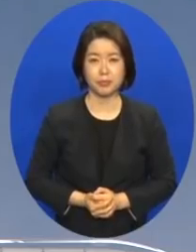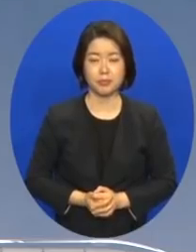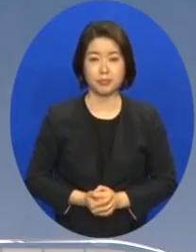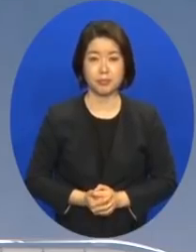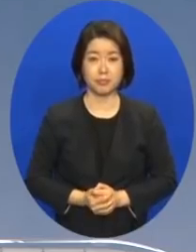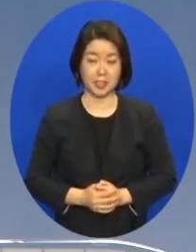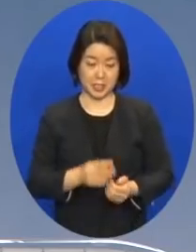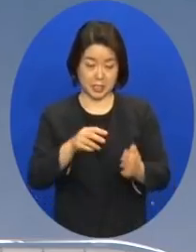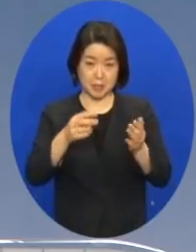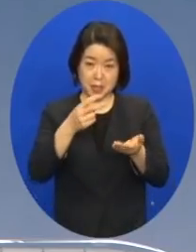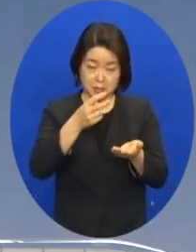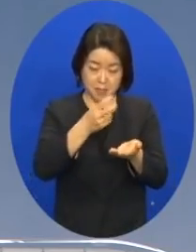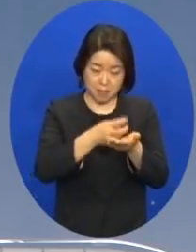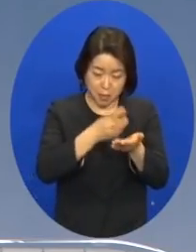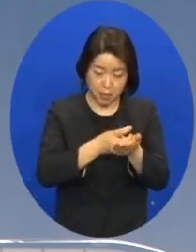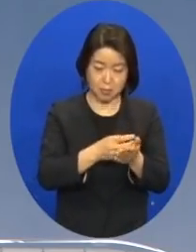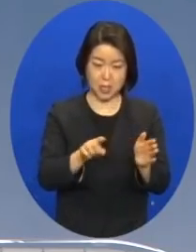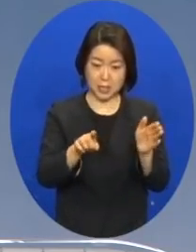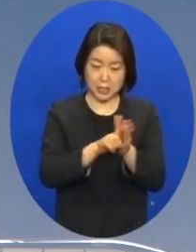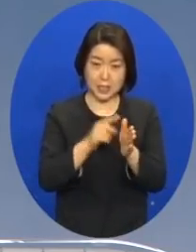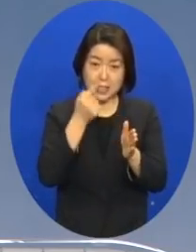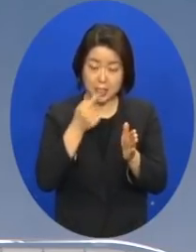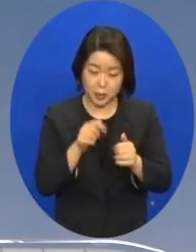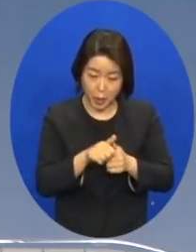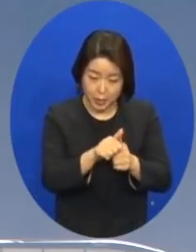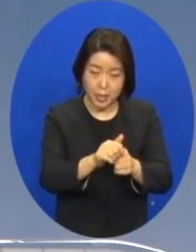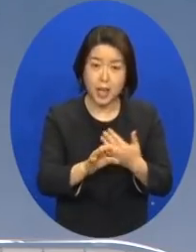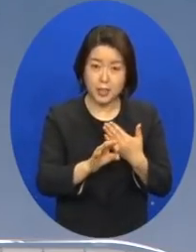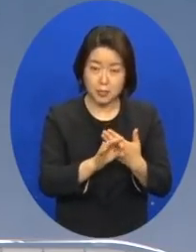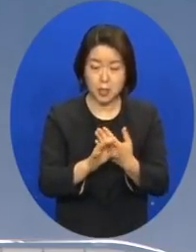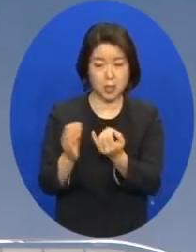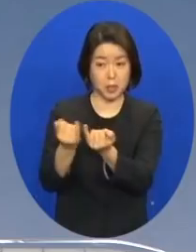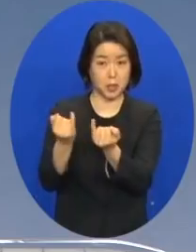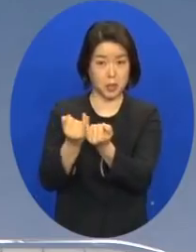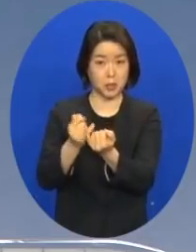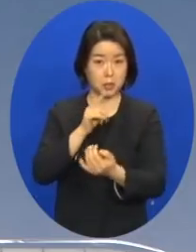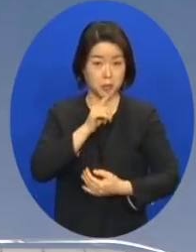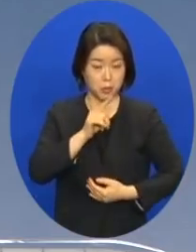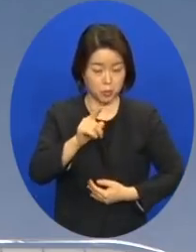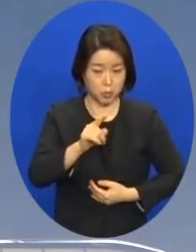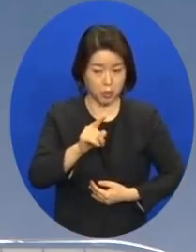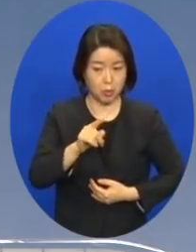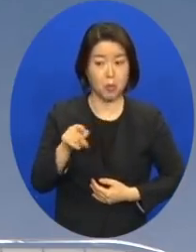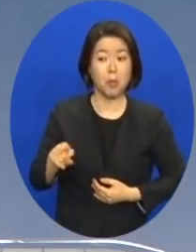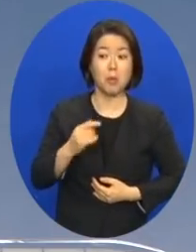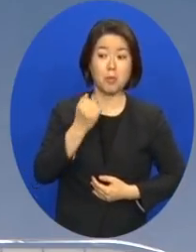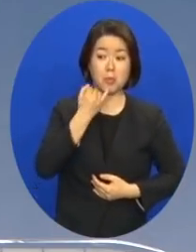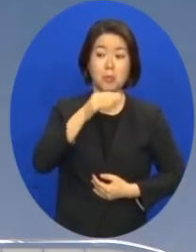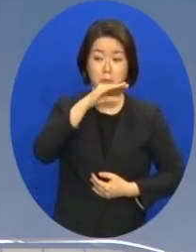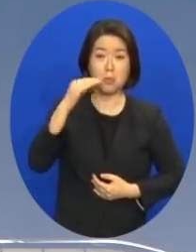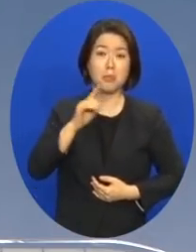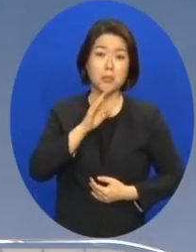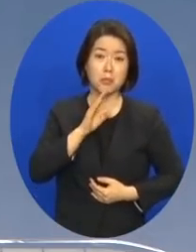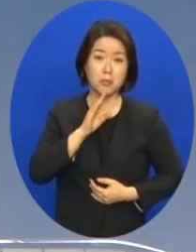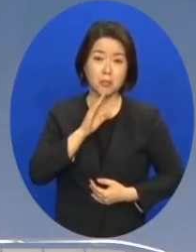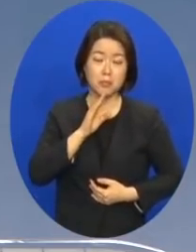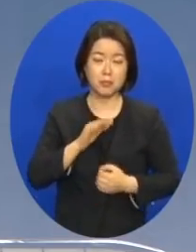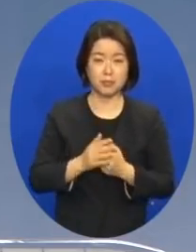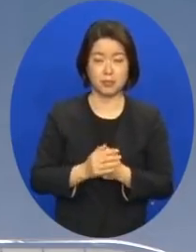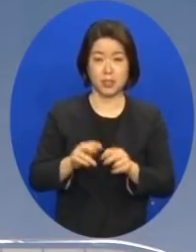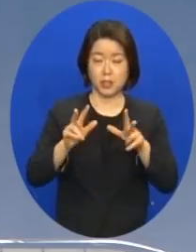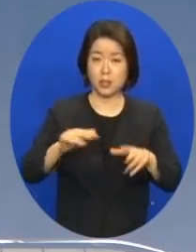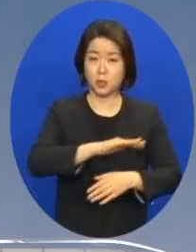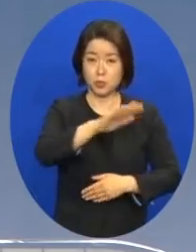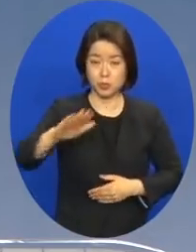논리적으로 따지고 신학적으로 따지면 여성도들의 주장이 한편 옳습니다. 지금 우리